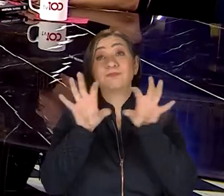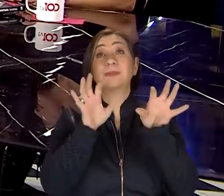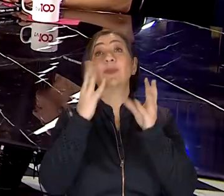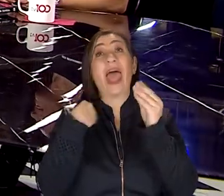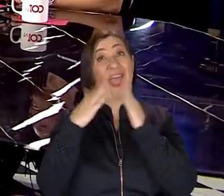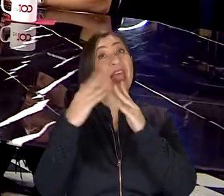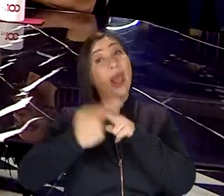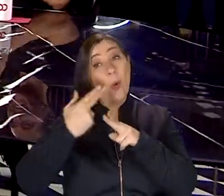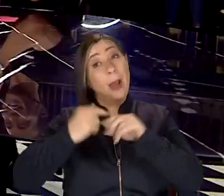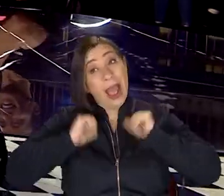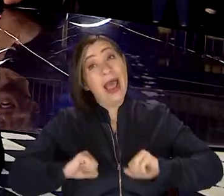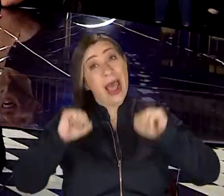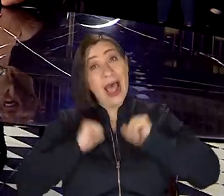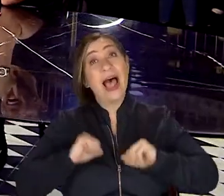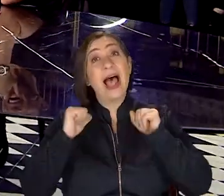deniyorum.